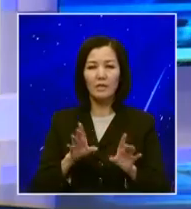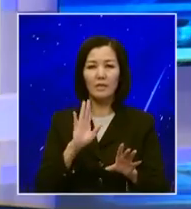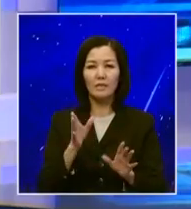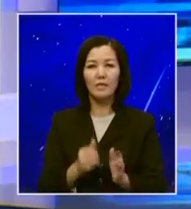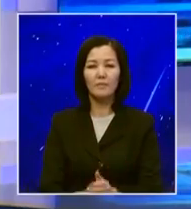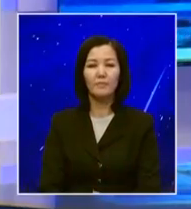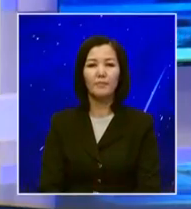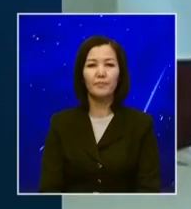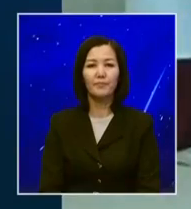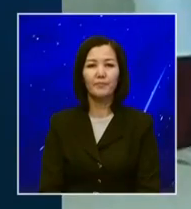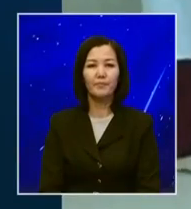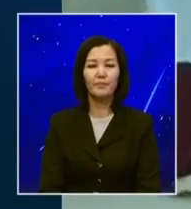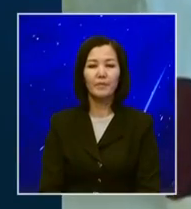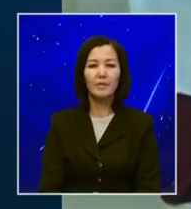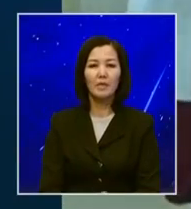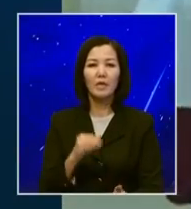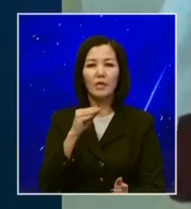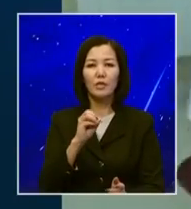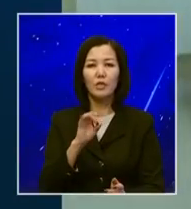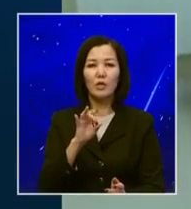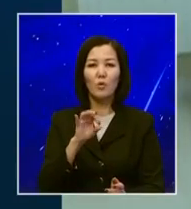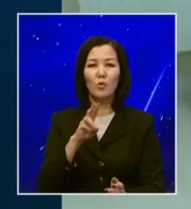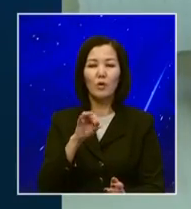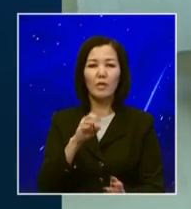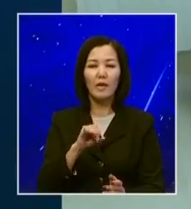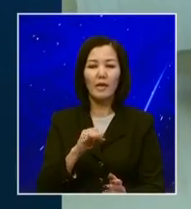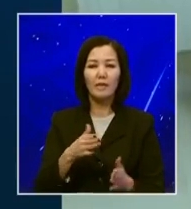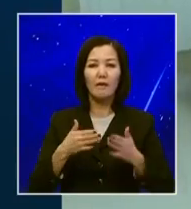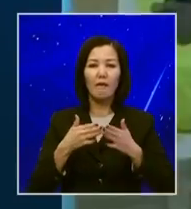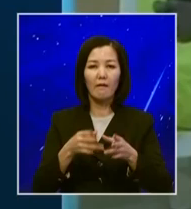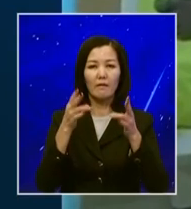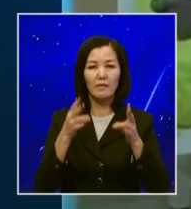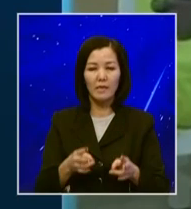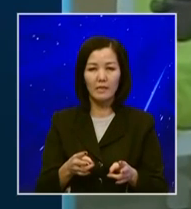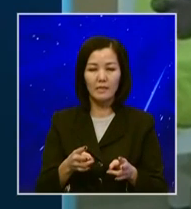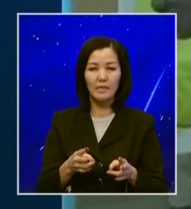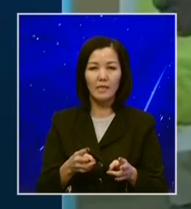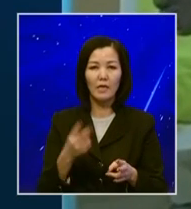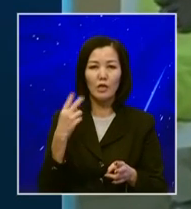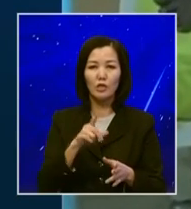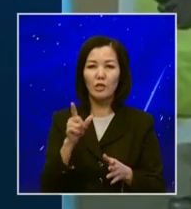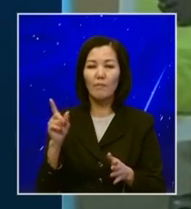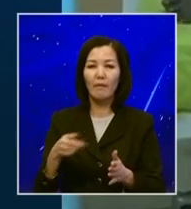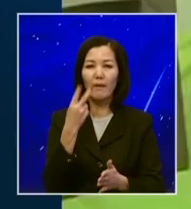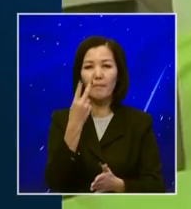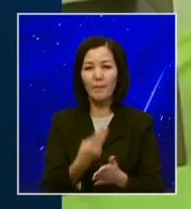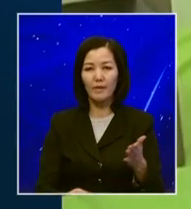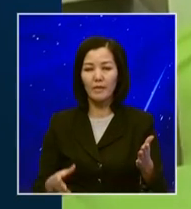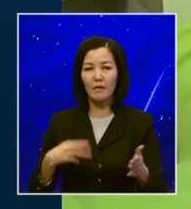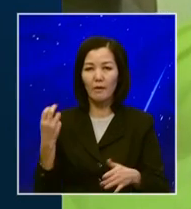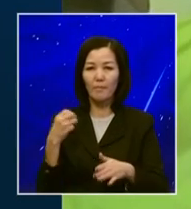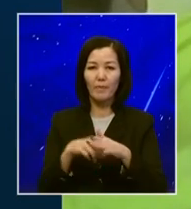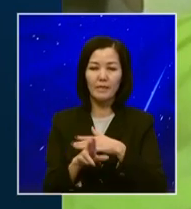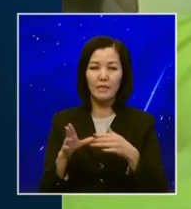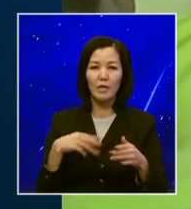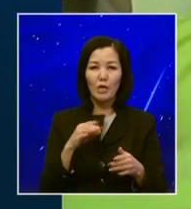көбейген. Жерорта теңізінде қайық апатына 20 адам мерт болды. Марқұмдардың басым бөлігі Африка елінен шыққан заңсыз босқындар. Олар